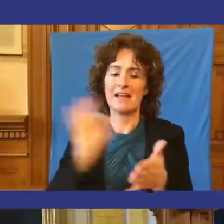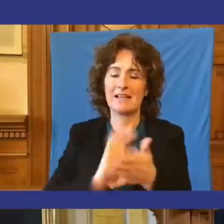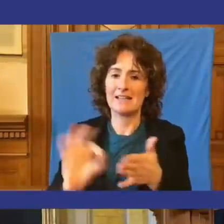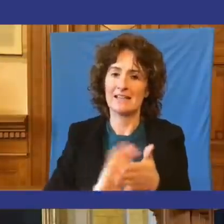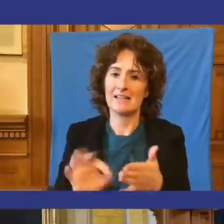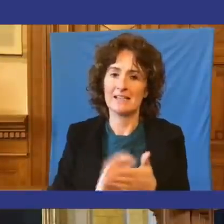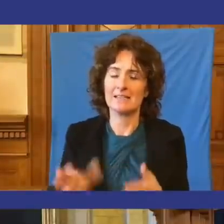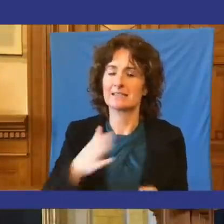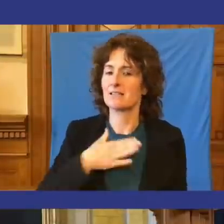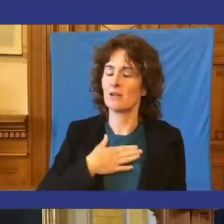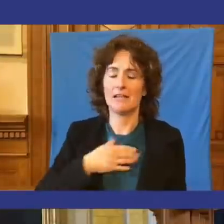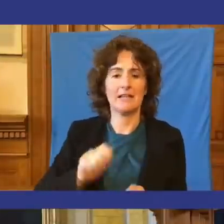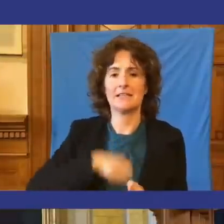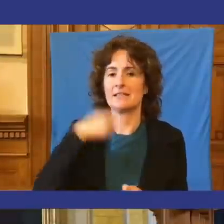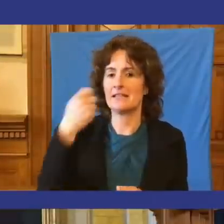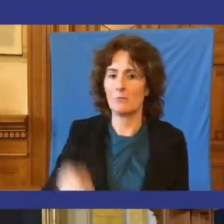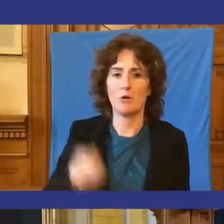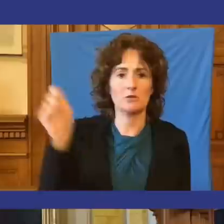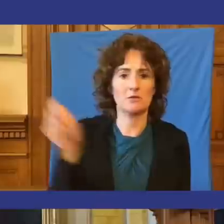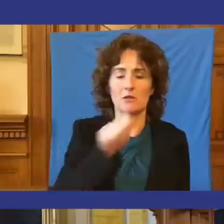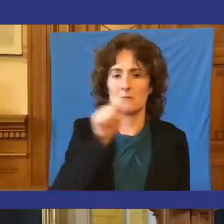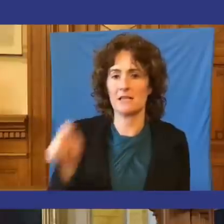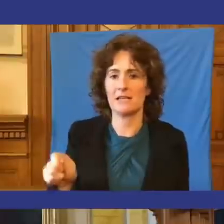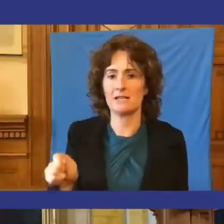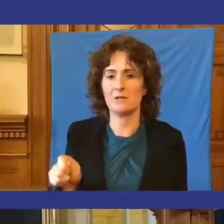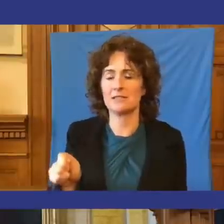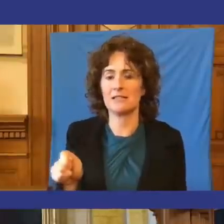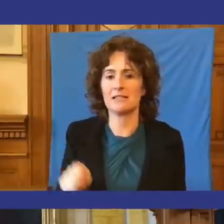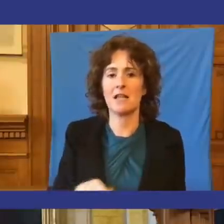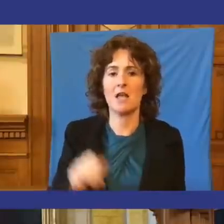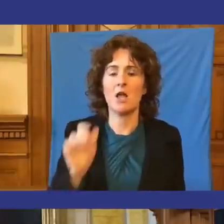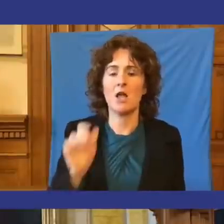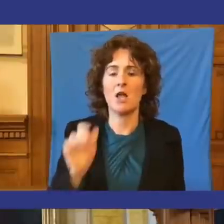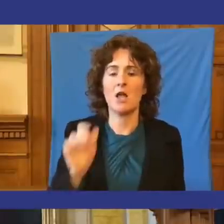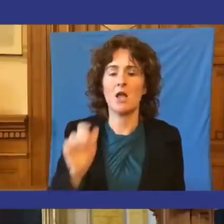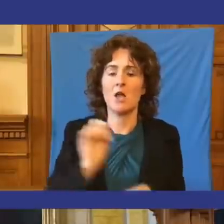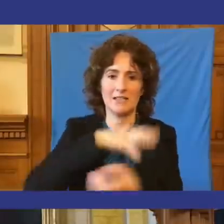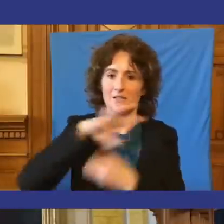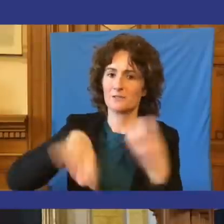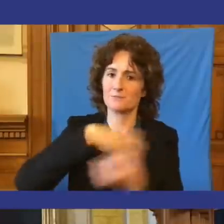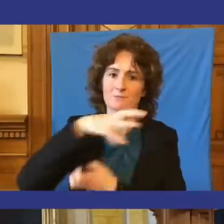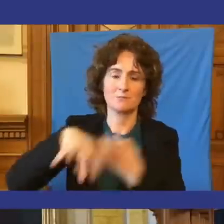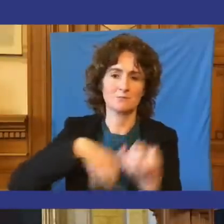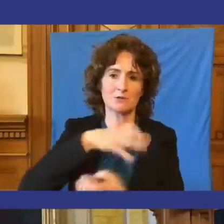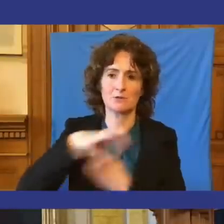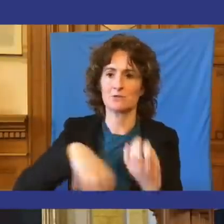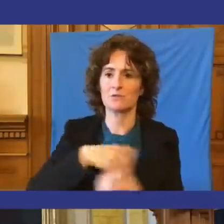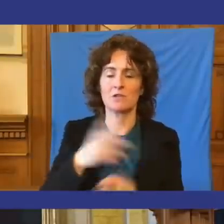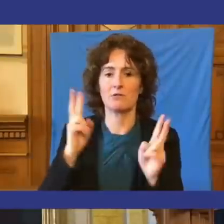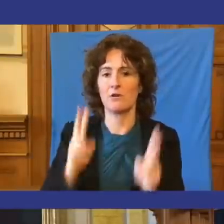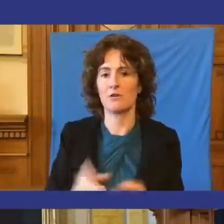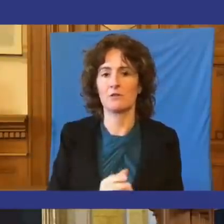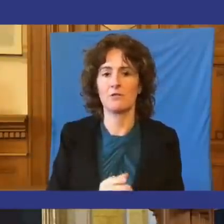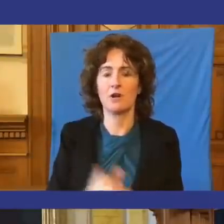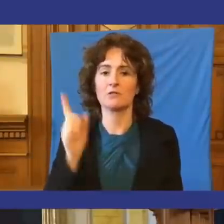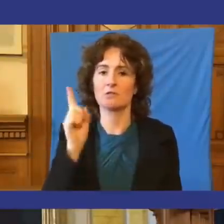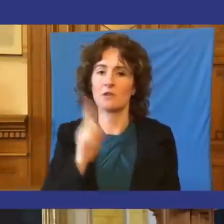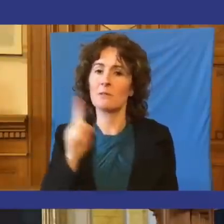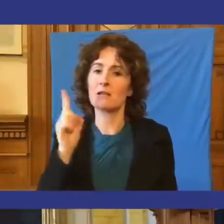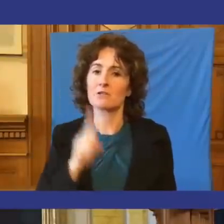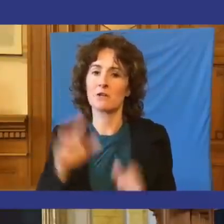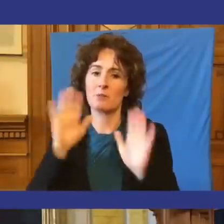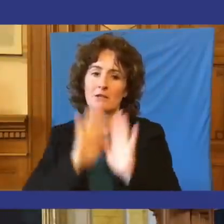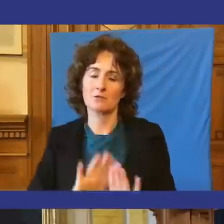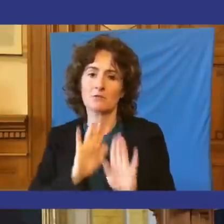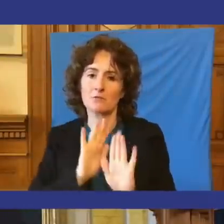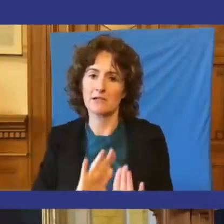adott. De, bocsánat, tehát most miről beszélünk? Tehát összeállítottak nem, ad, nem adott, de adott, Tamás, mint az egyszerű lány, aki jött is, meg nem is? Vagy Tamás, hogy van ez Tamás, akkor? Tamás,